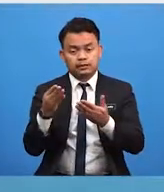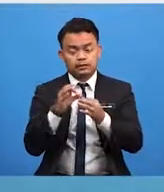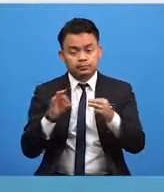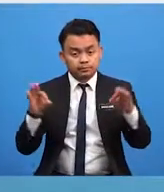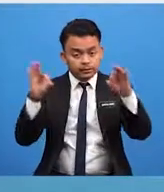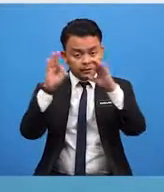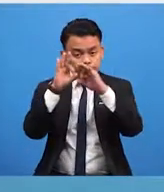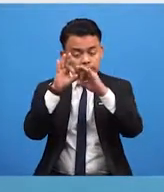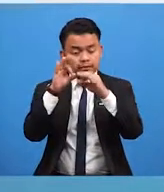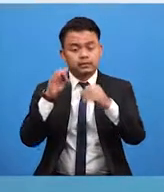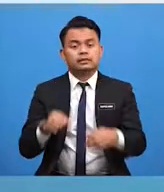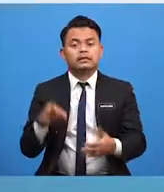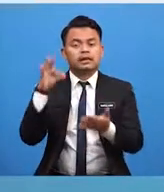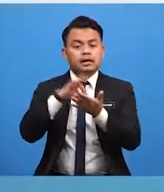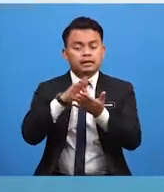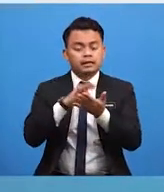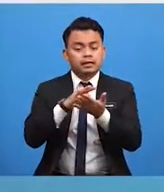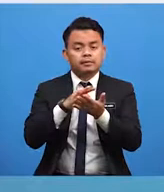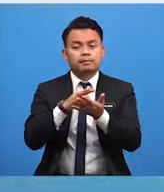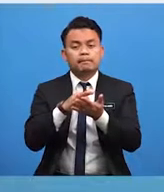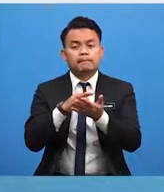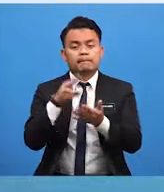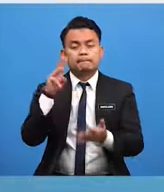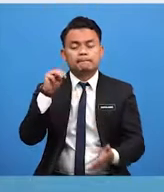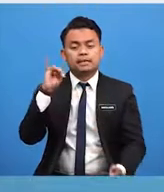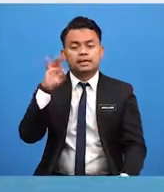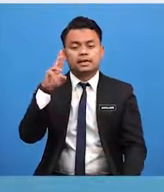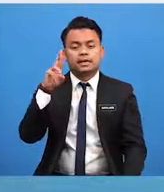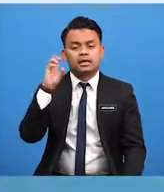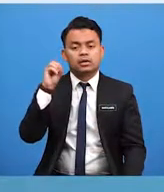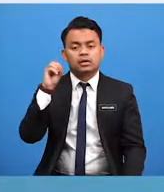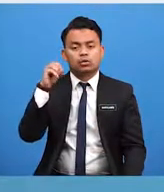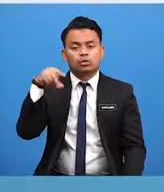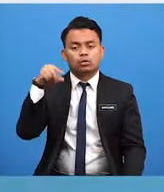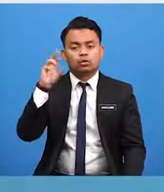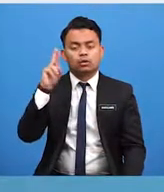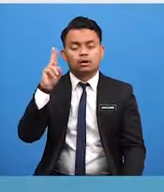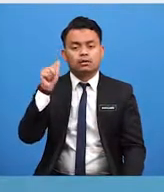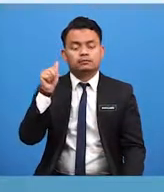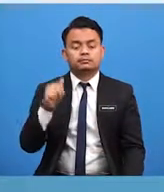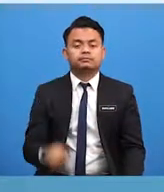ayam adalah ayam, mirepua, sace atau bokegane.